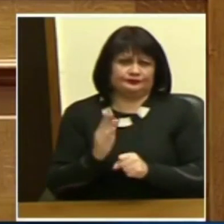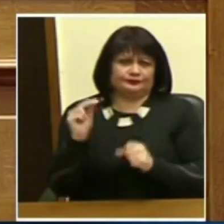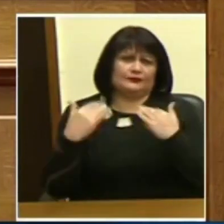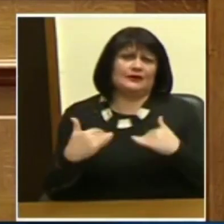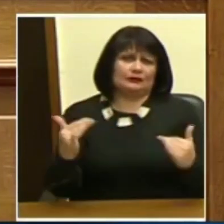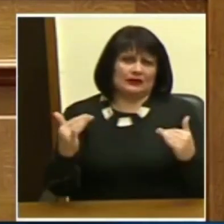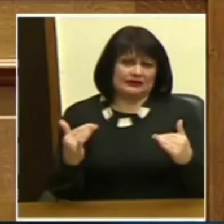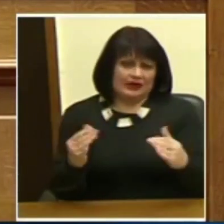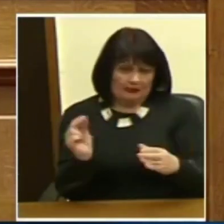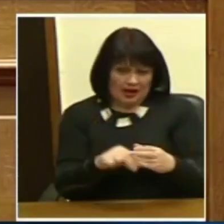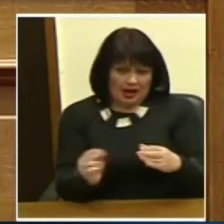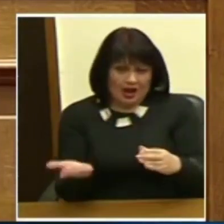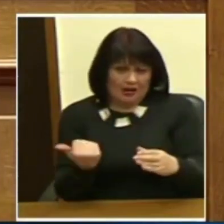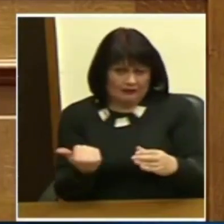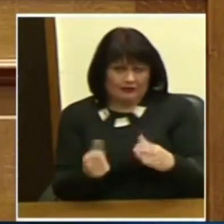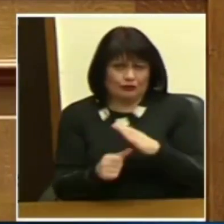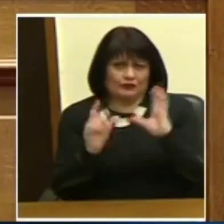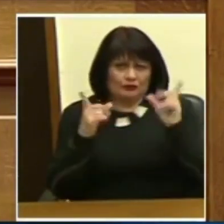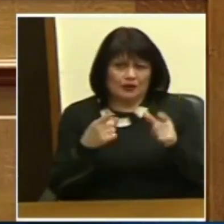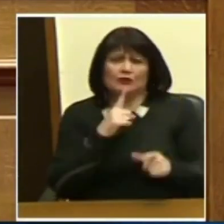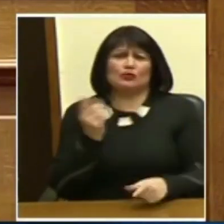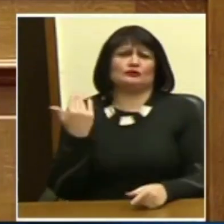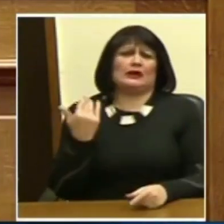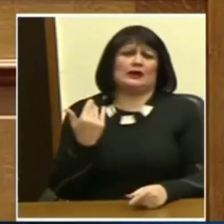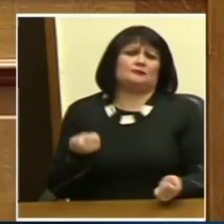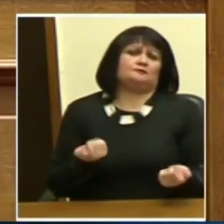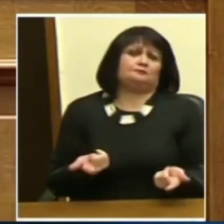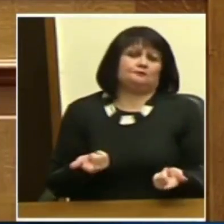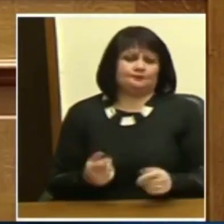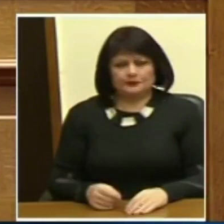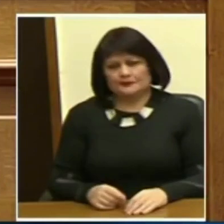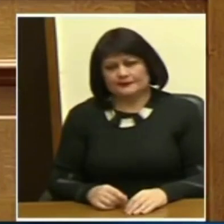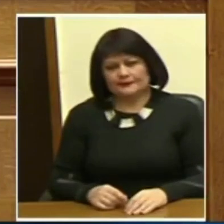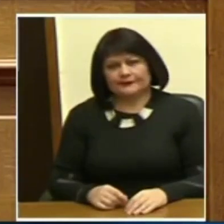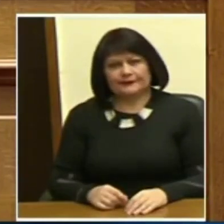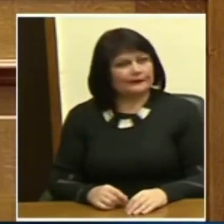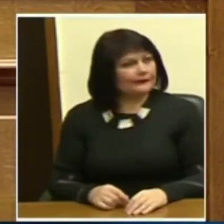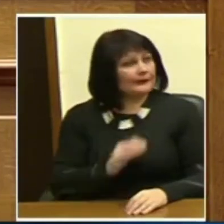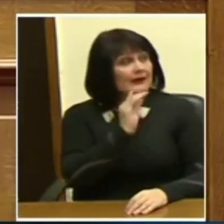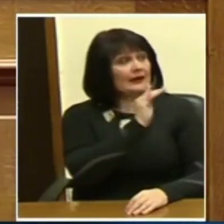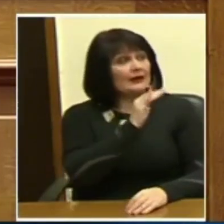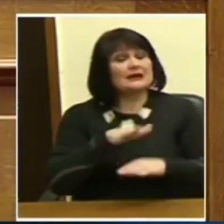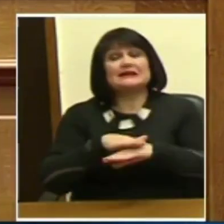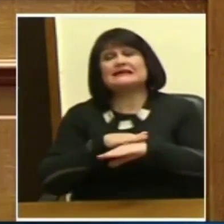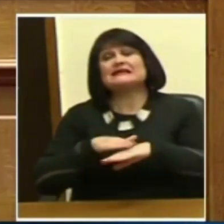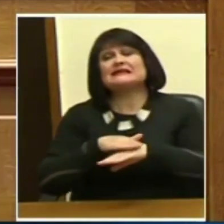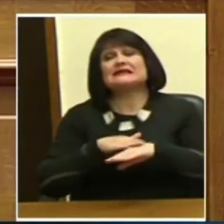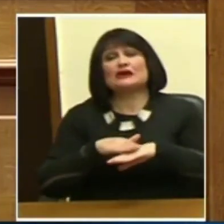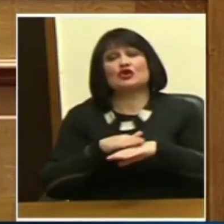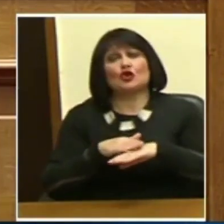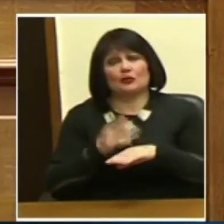Βουλής, όπως έχει γίνει άλλωστε. Επομένως, κύριε Μεγαλομίστεκα, συγγνώμη για λίγα